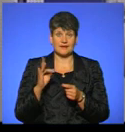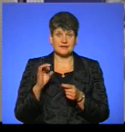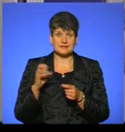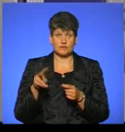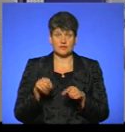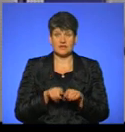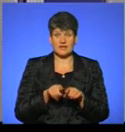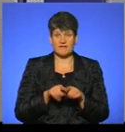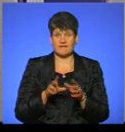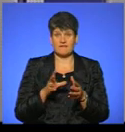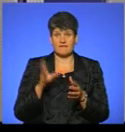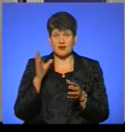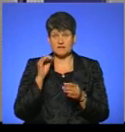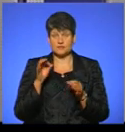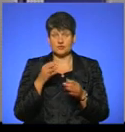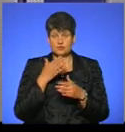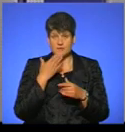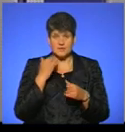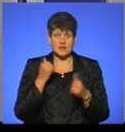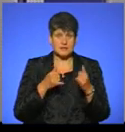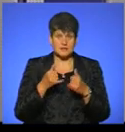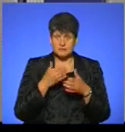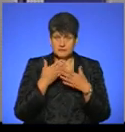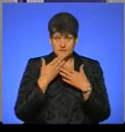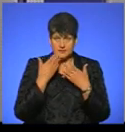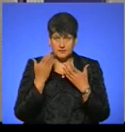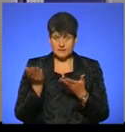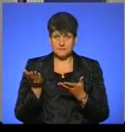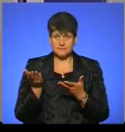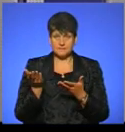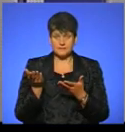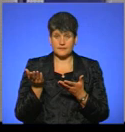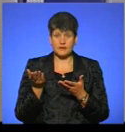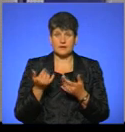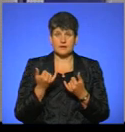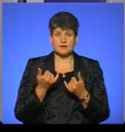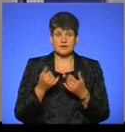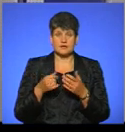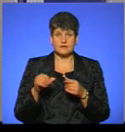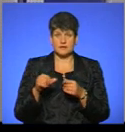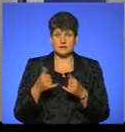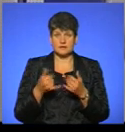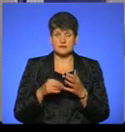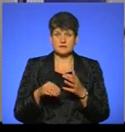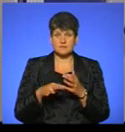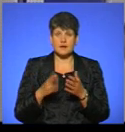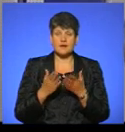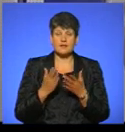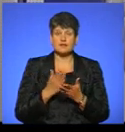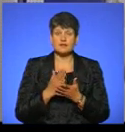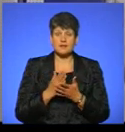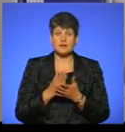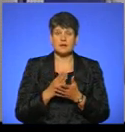нічого шкідливого немає, ніяких хімічних сполук, які шкідливі для ґрунту. Але зато є